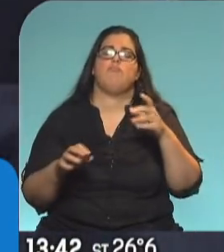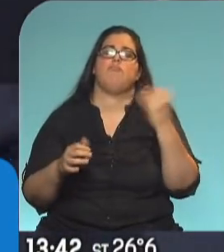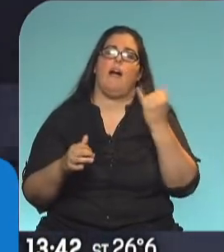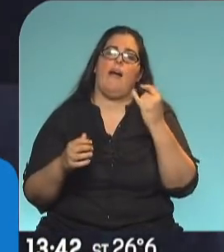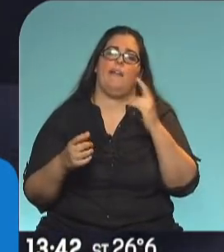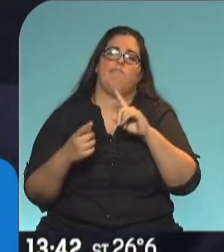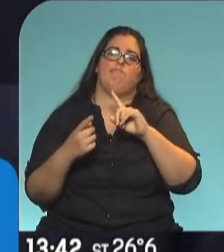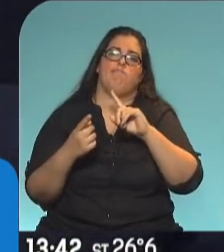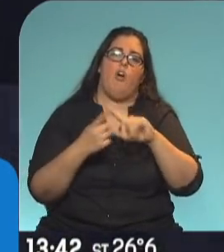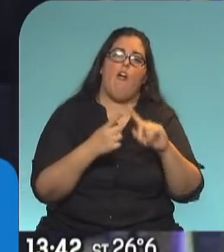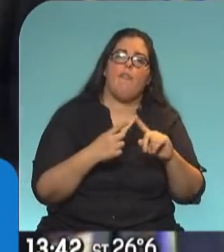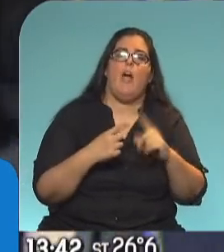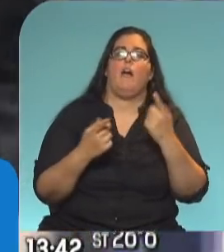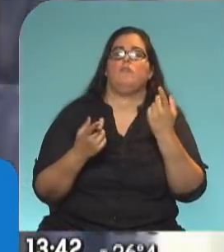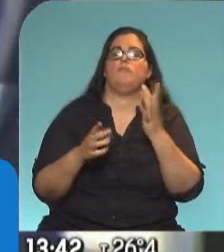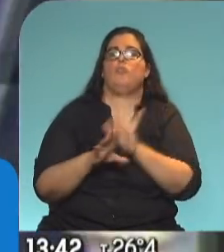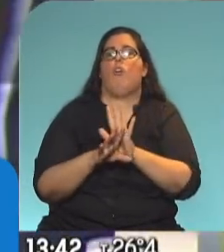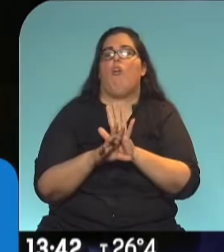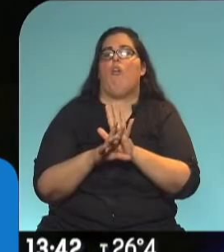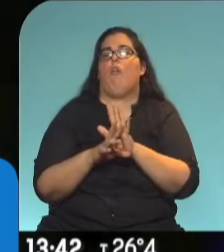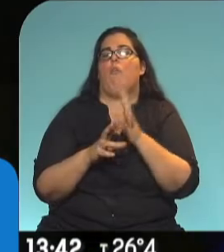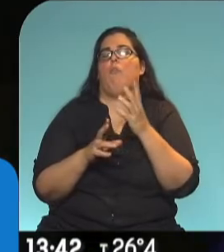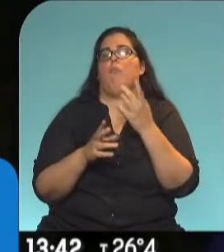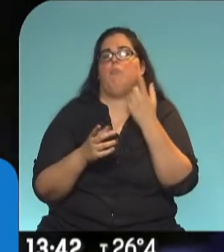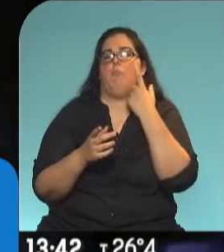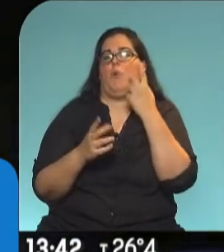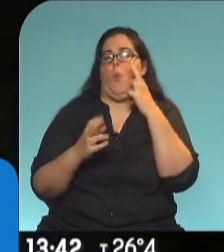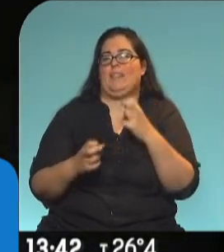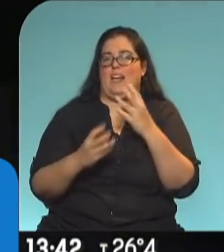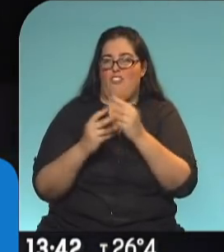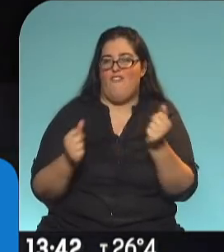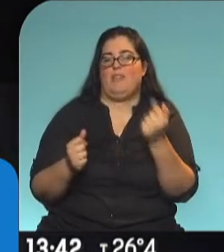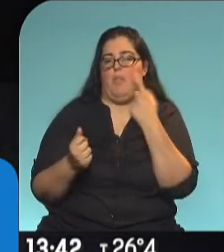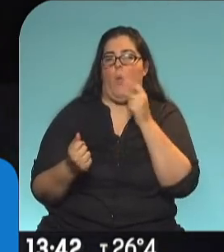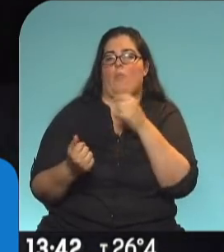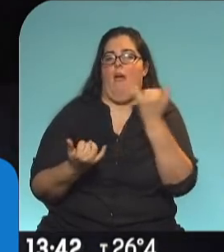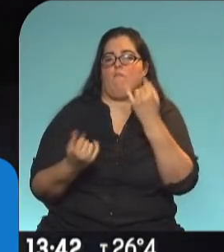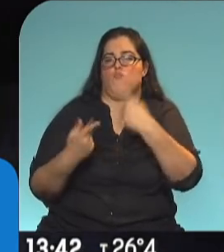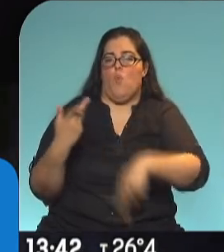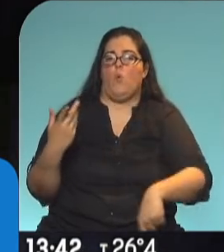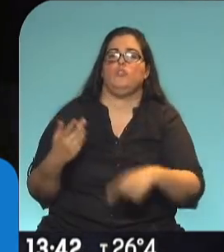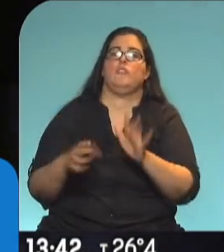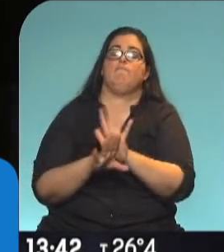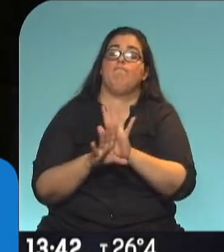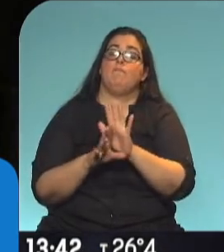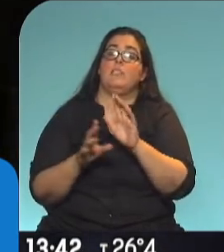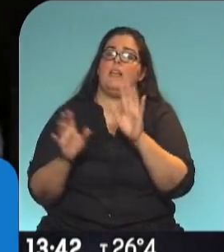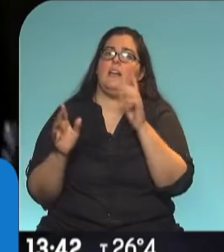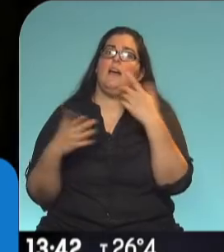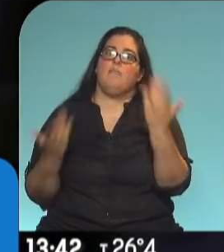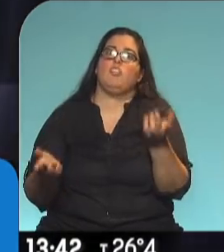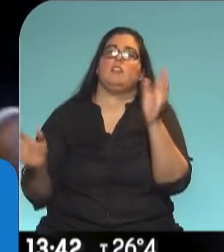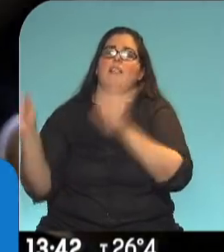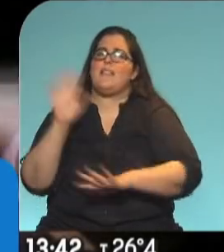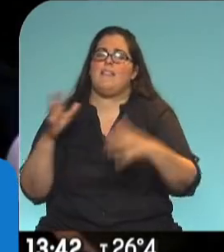cette enquête, elle a probablement déjà été réalisée. Et très vite, on a mis quelques personnes sur le coup, et je pense que ça, là-dessus, ils ont fait une